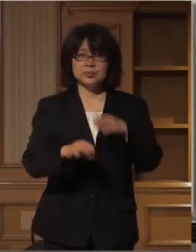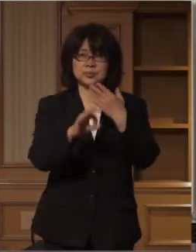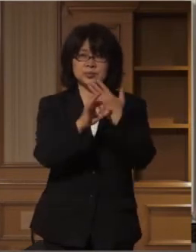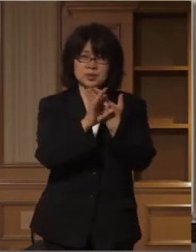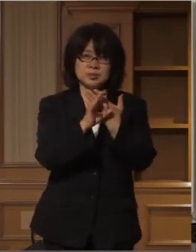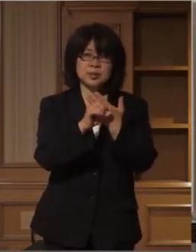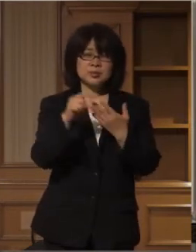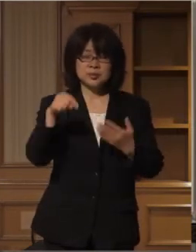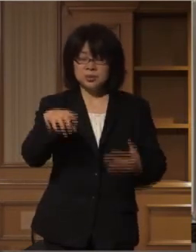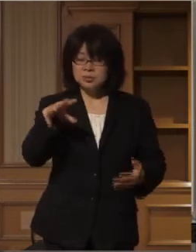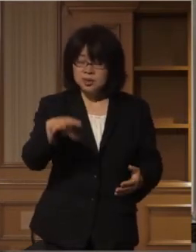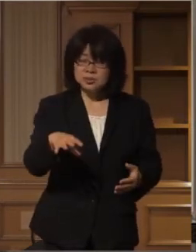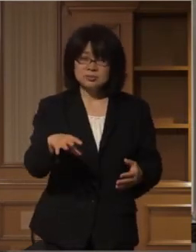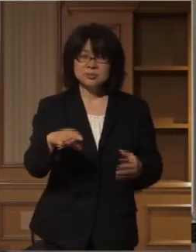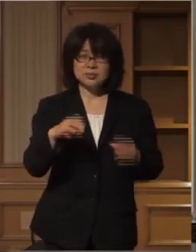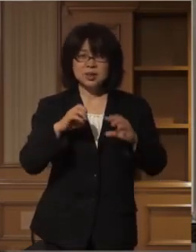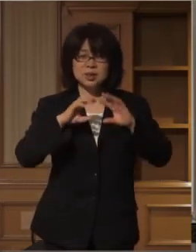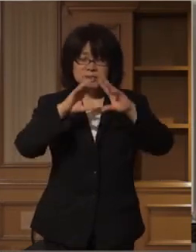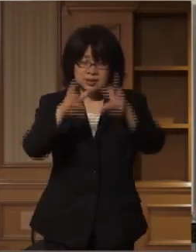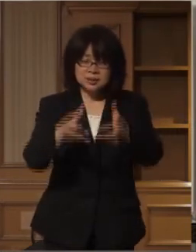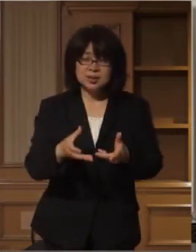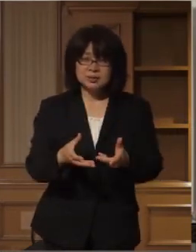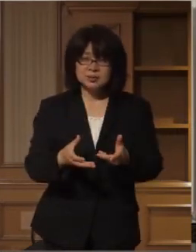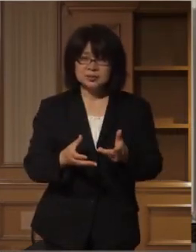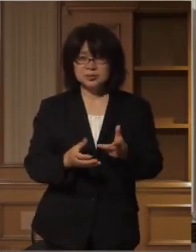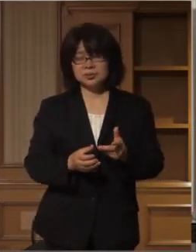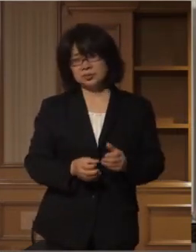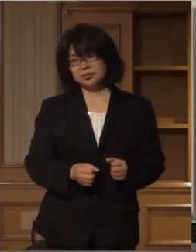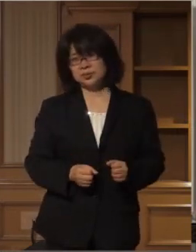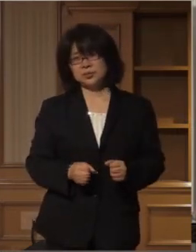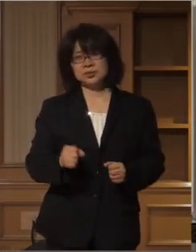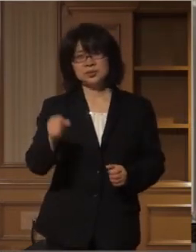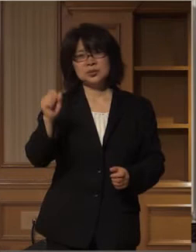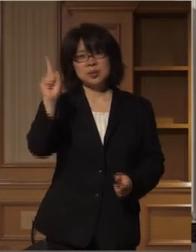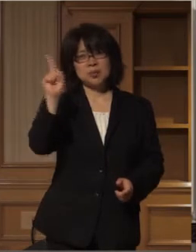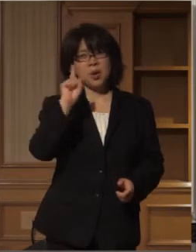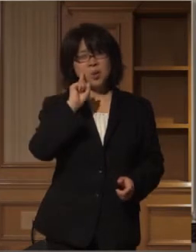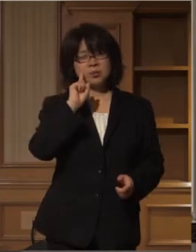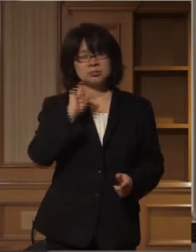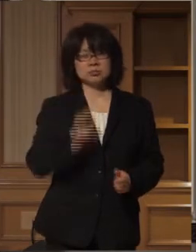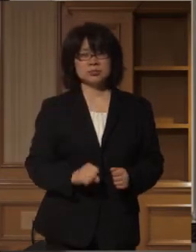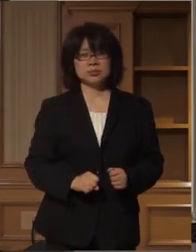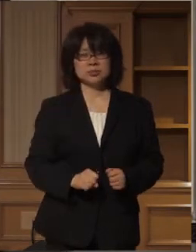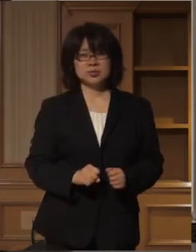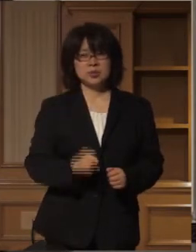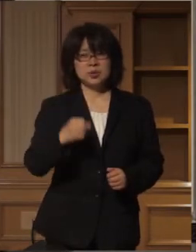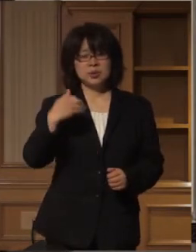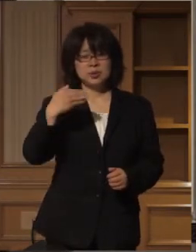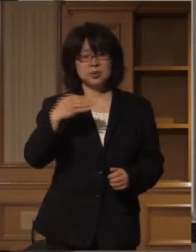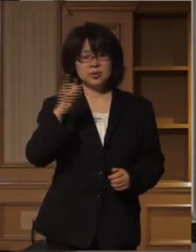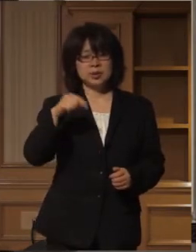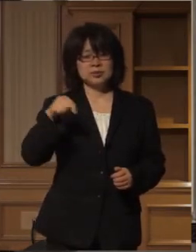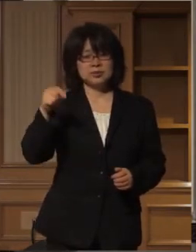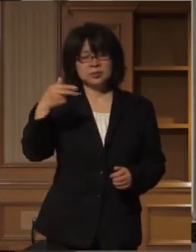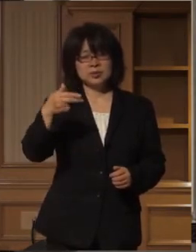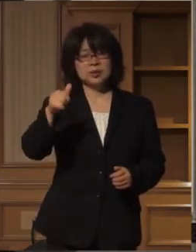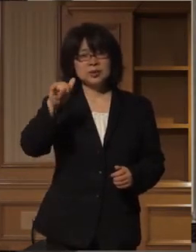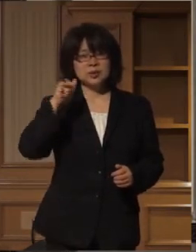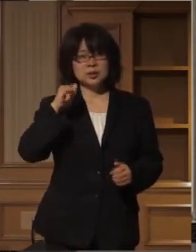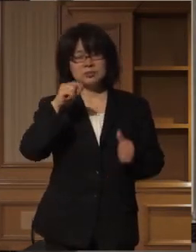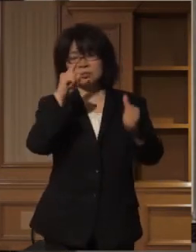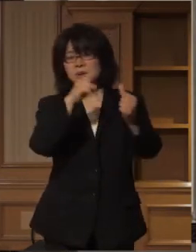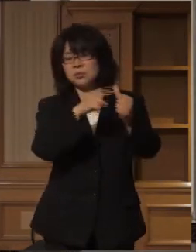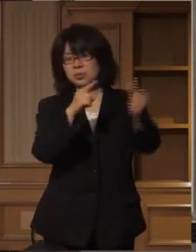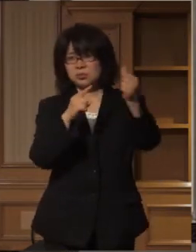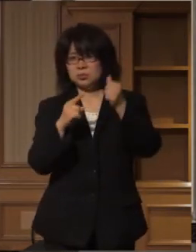の方が来られてですね、まさに神からの預言を語ったとしてもですね、もちろん教会と土台って学んでます